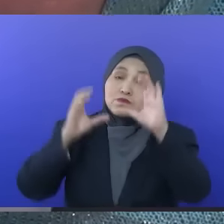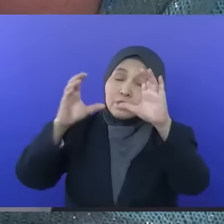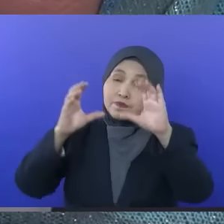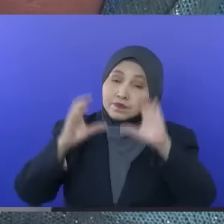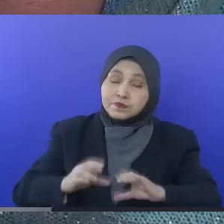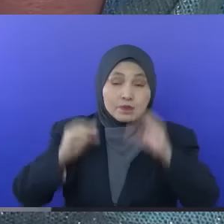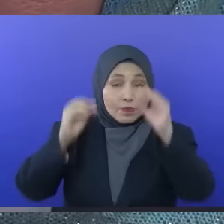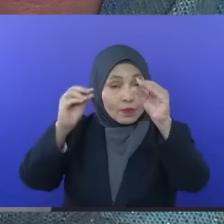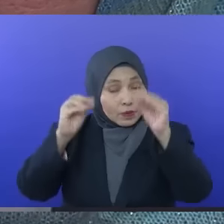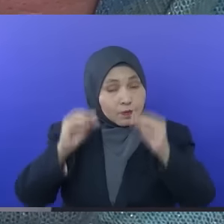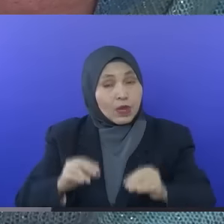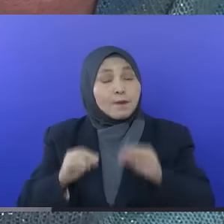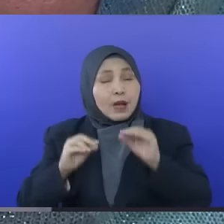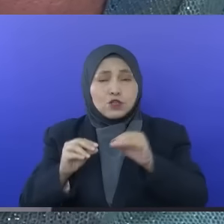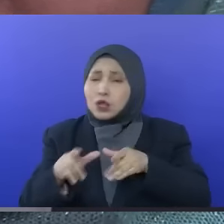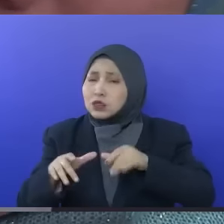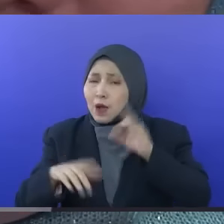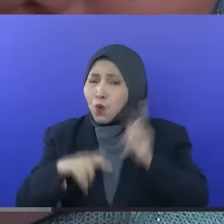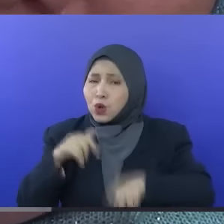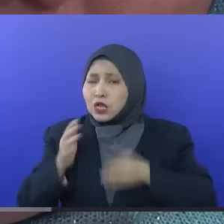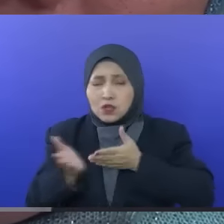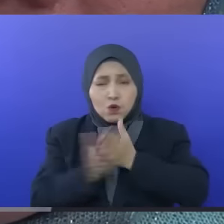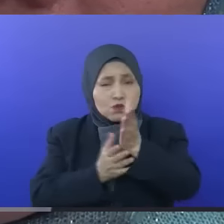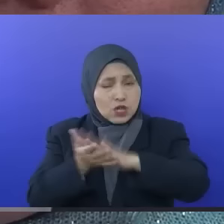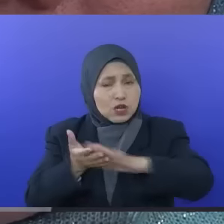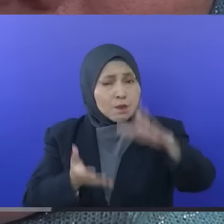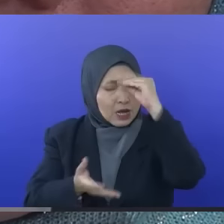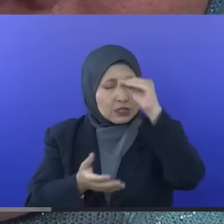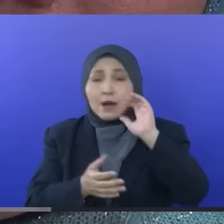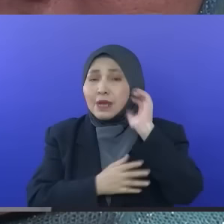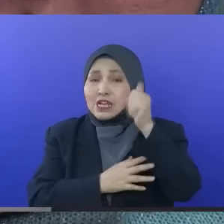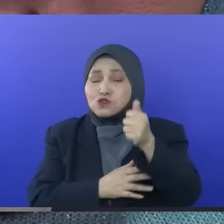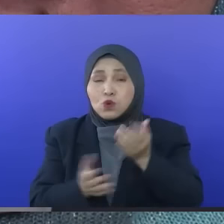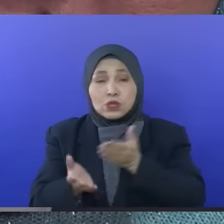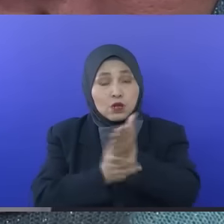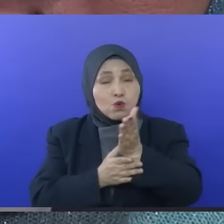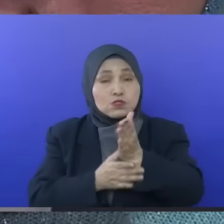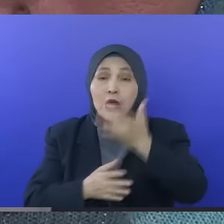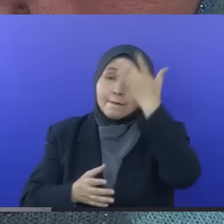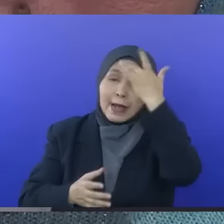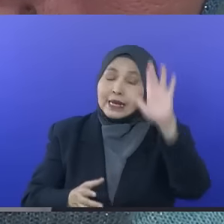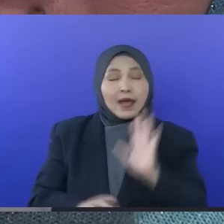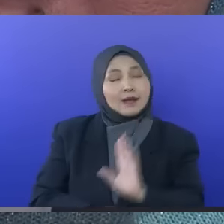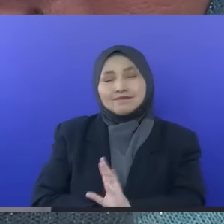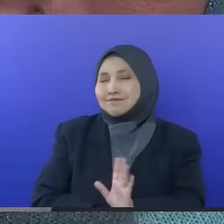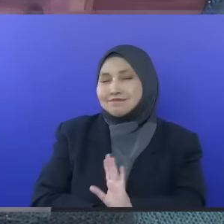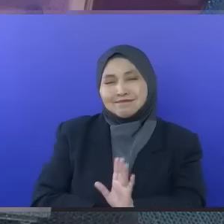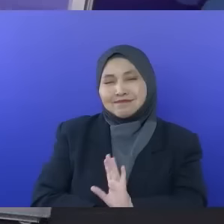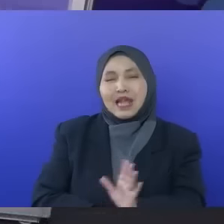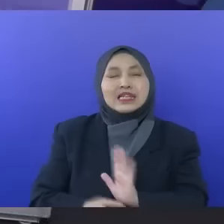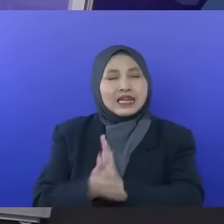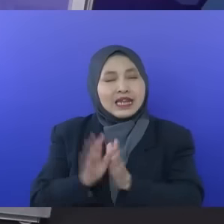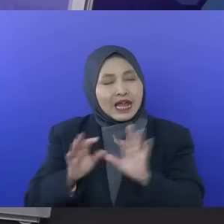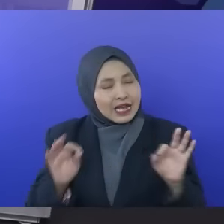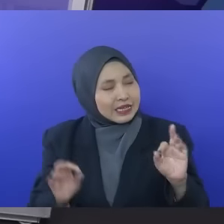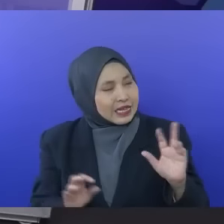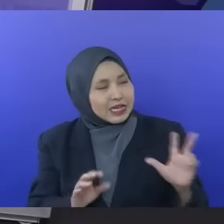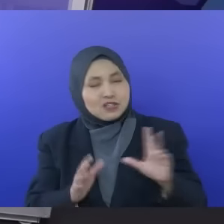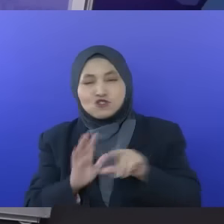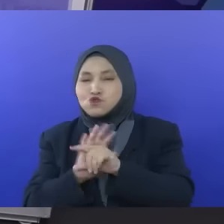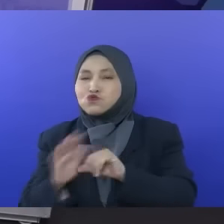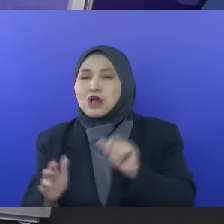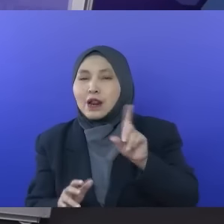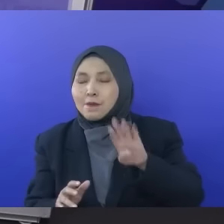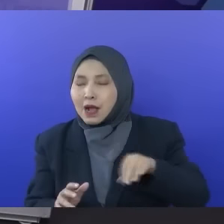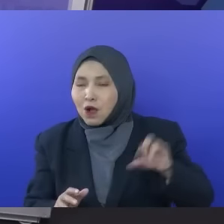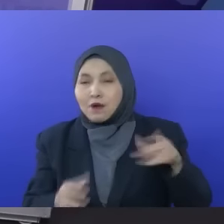Cikgu mengajar tak boleh terus saja hal ini belajar terus besok Terus jadi Panda yang ketiga surah al-baqarah ayat Masyaallah